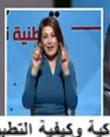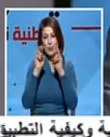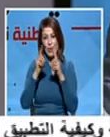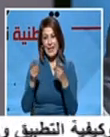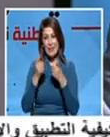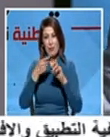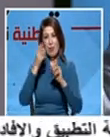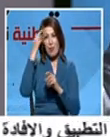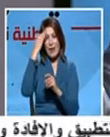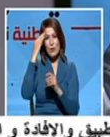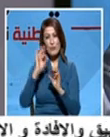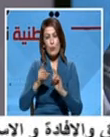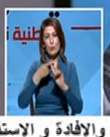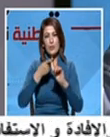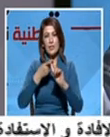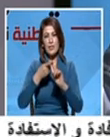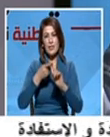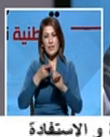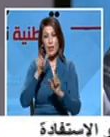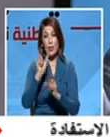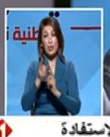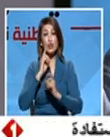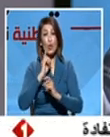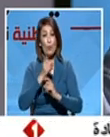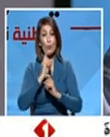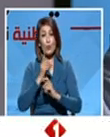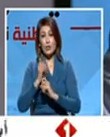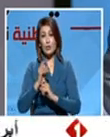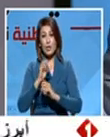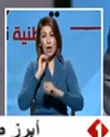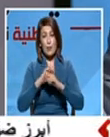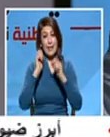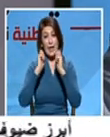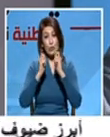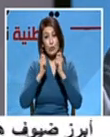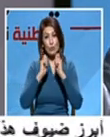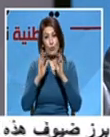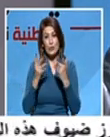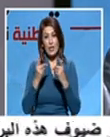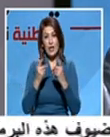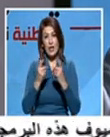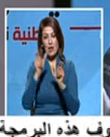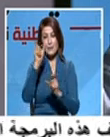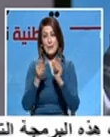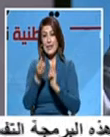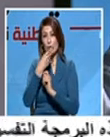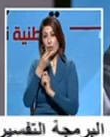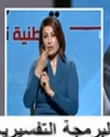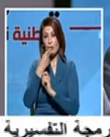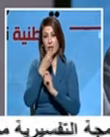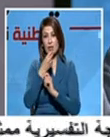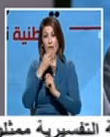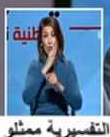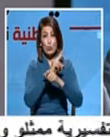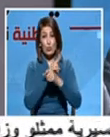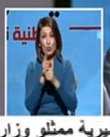كيف. باغ كونتخ يلزمنا نردوا بالنا بالنسبه للادويه ضد الالتهابات، نخافوا منهم شويه، نقولوا لهم اللي هما